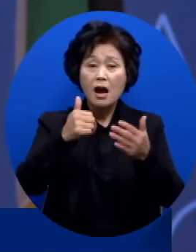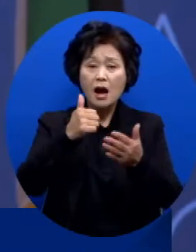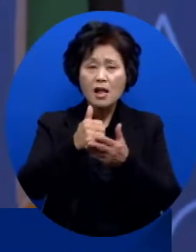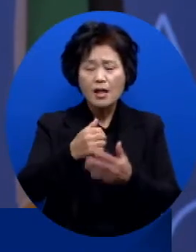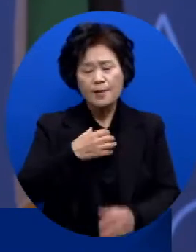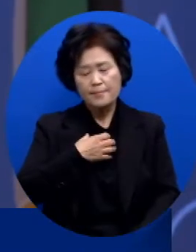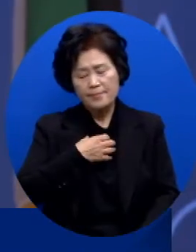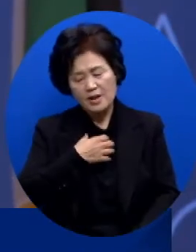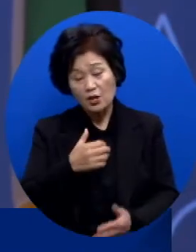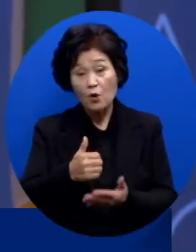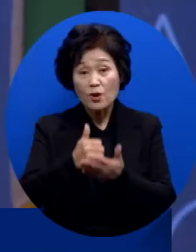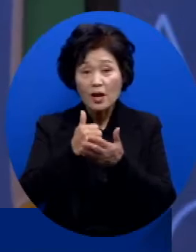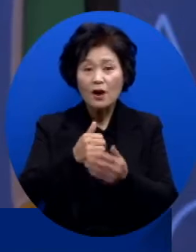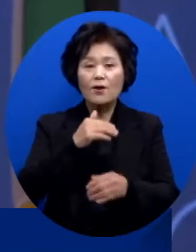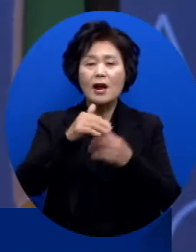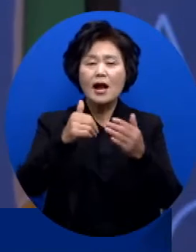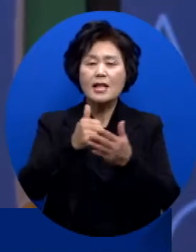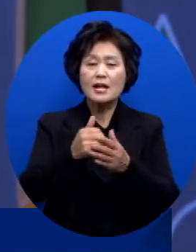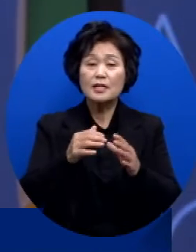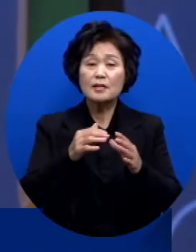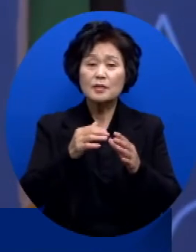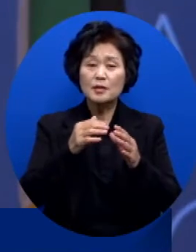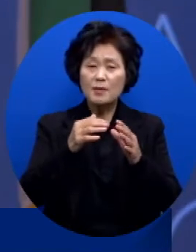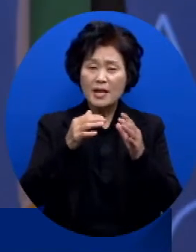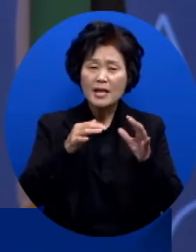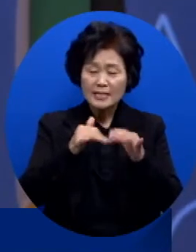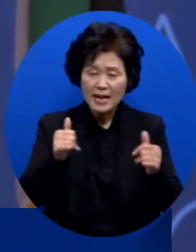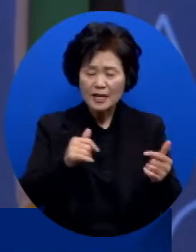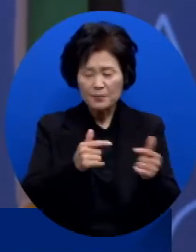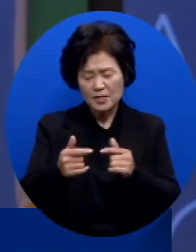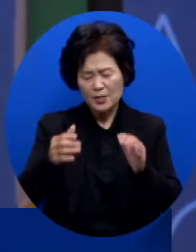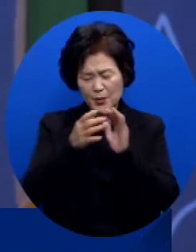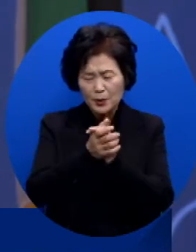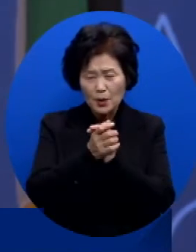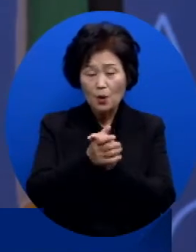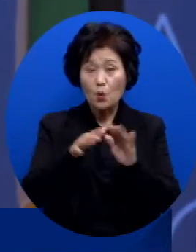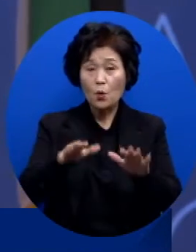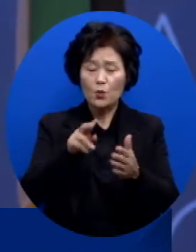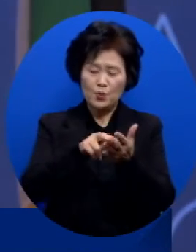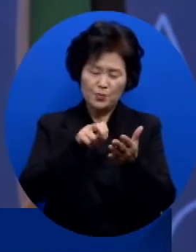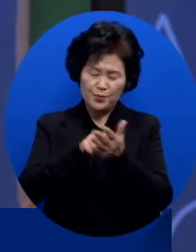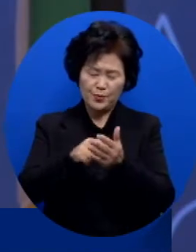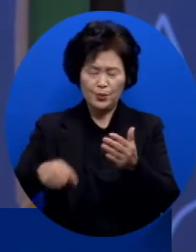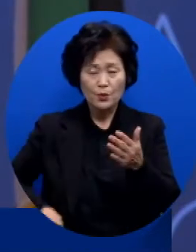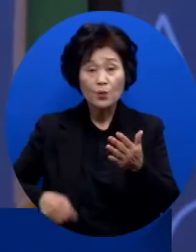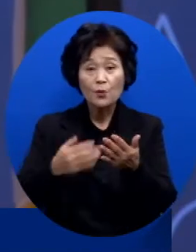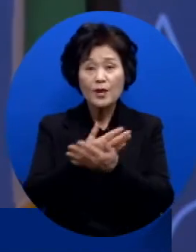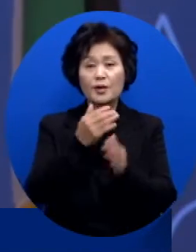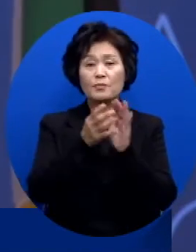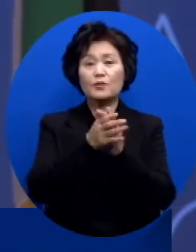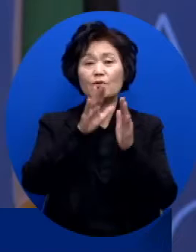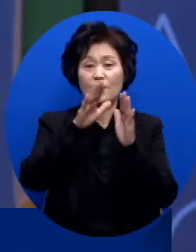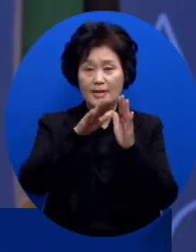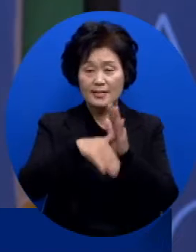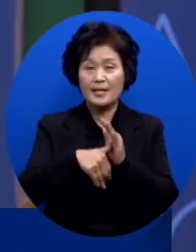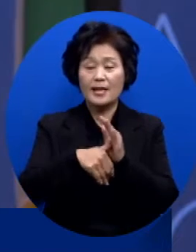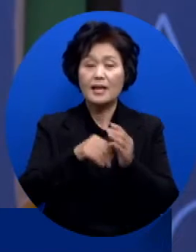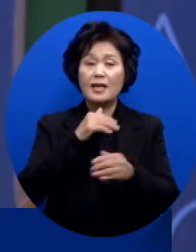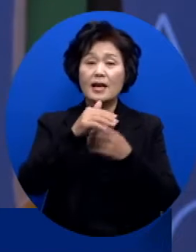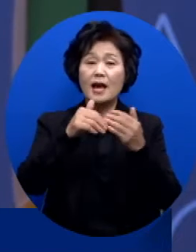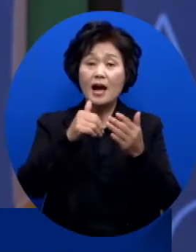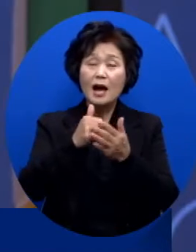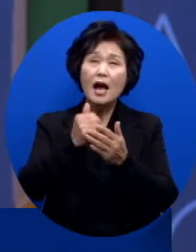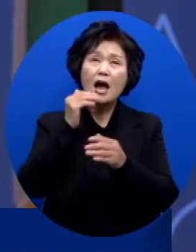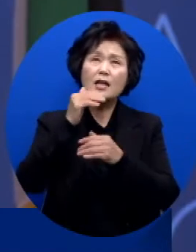하나님의 사람들, 기도하는 사람들이 오늘 함께 무릎을 꿇고 회개하며 기도할 때